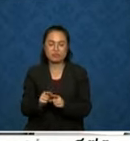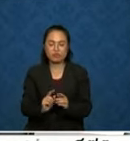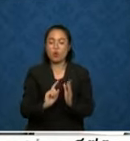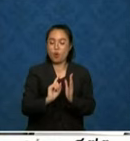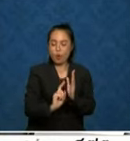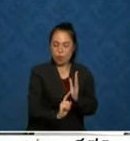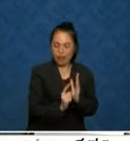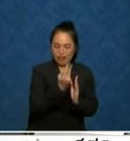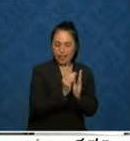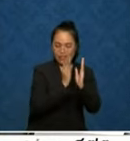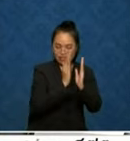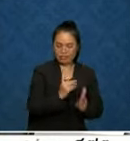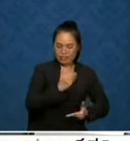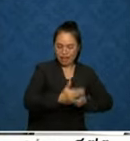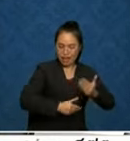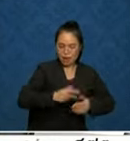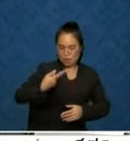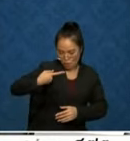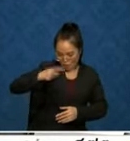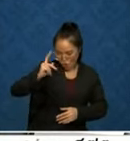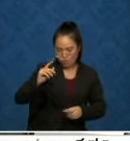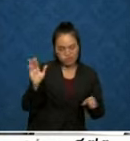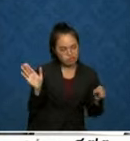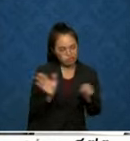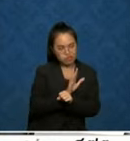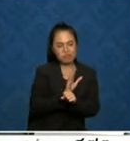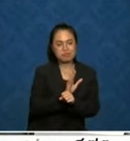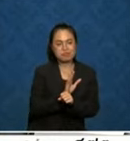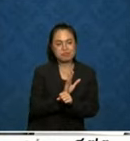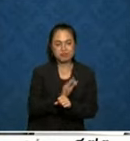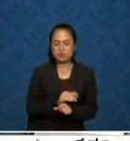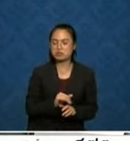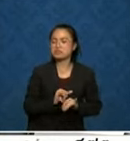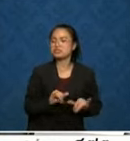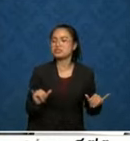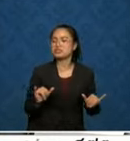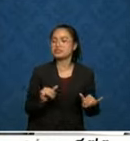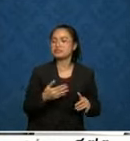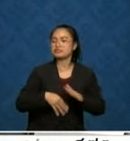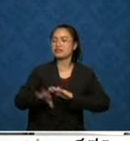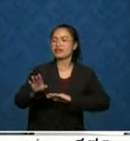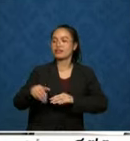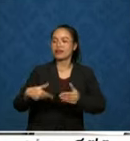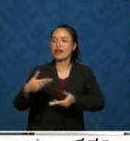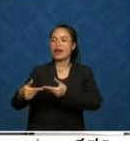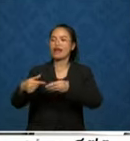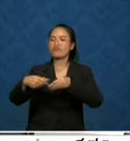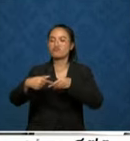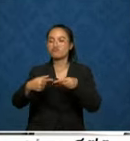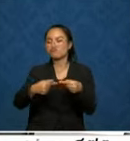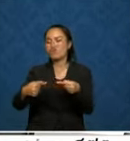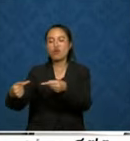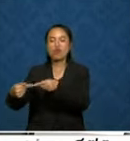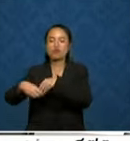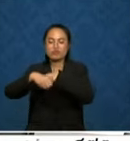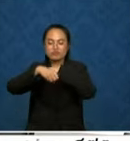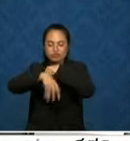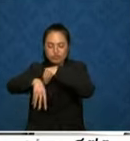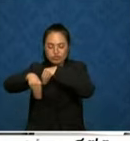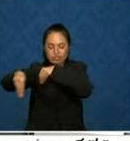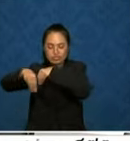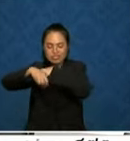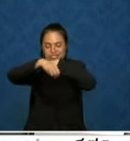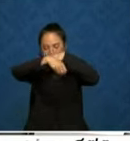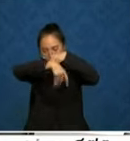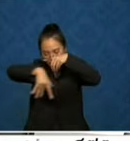แรกคือคนได้ประโยชน์อย่างต่อเนื่องในการอยู่เฉยๆเป็นการทำนาบนหลังคนโด